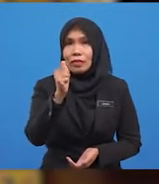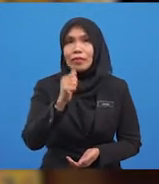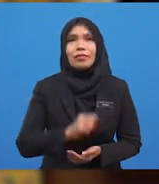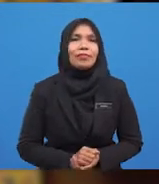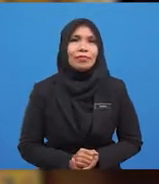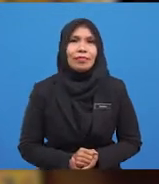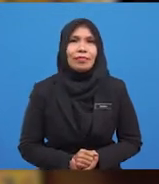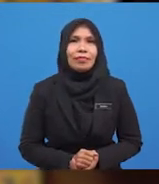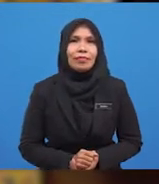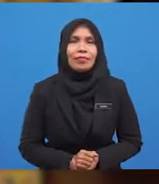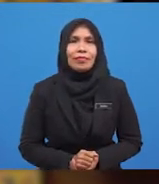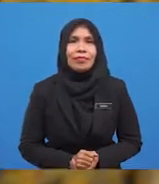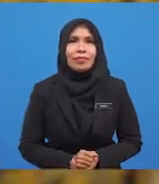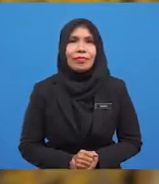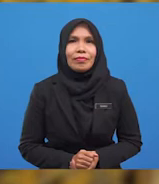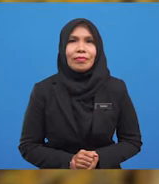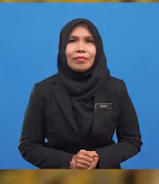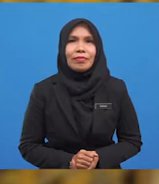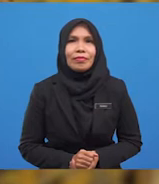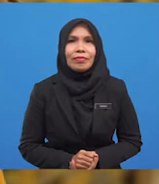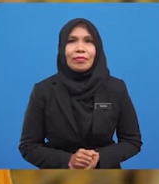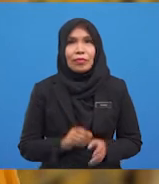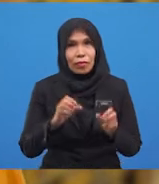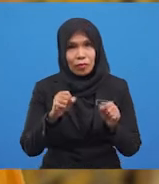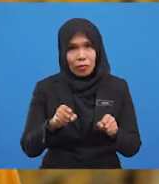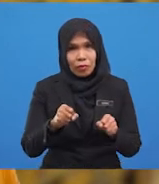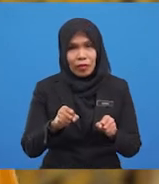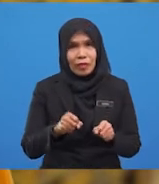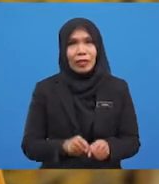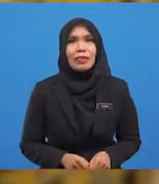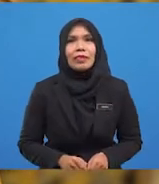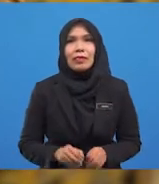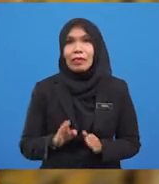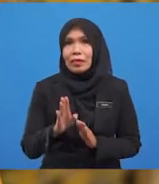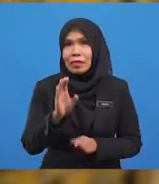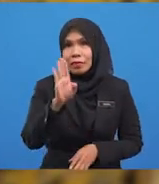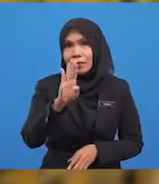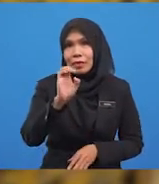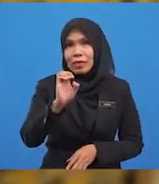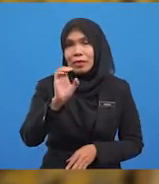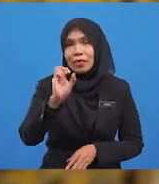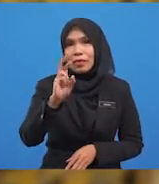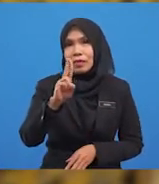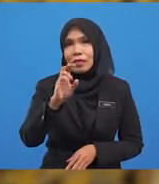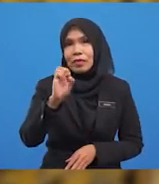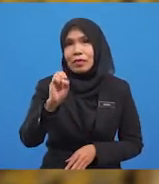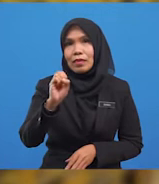menarik sungguh tajuknya, cikgu. Bolehkah kita berseloka bersama-sama?